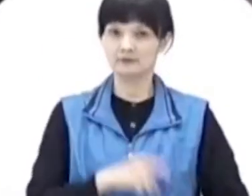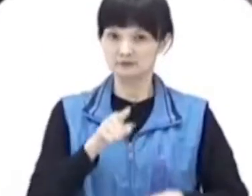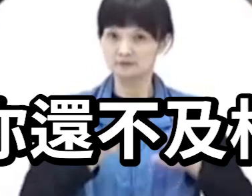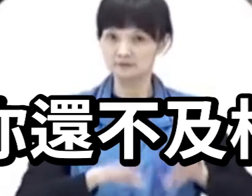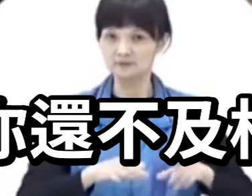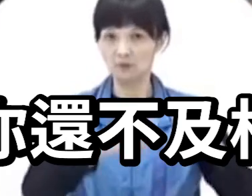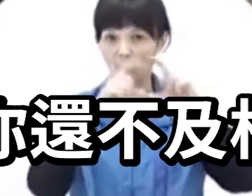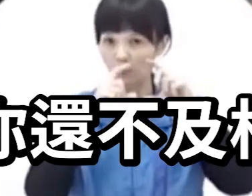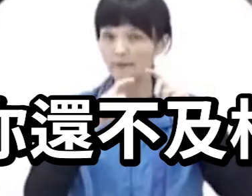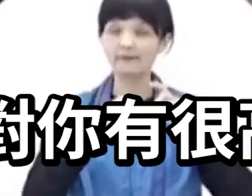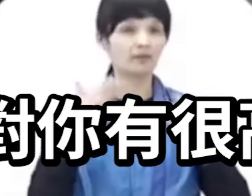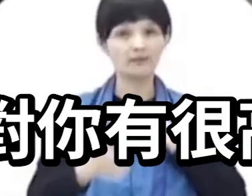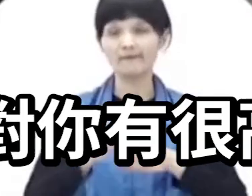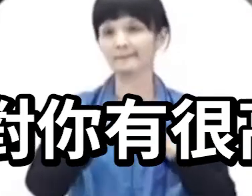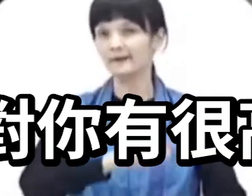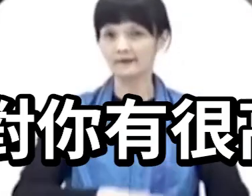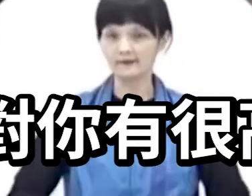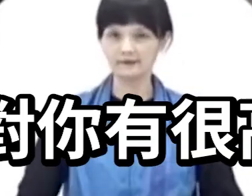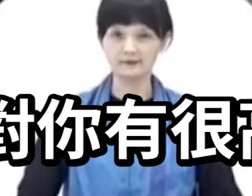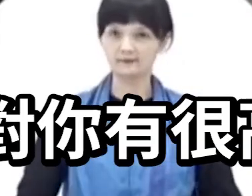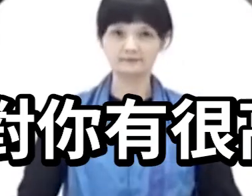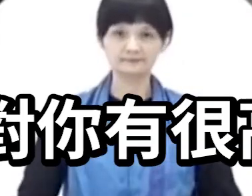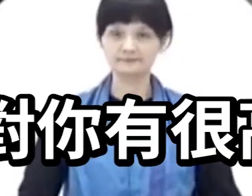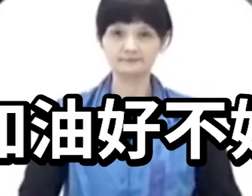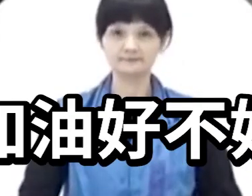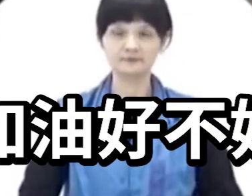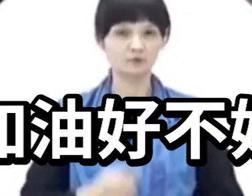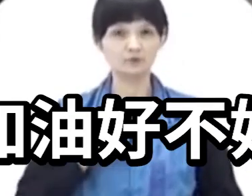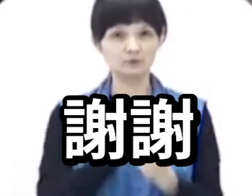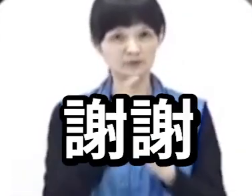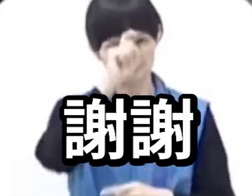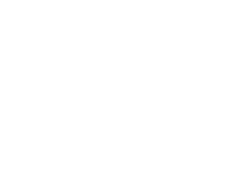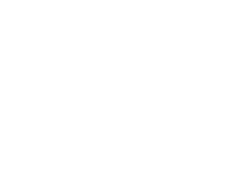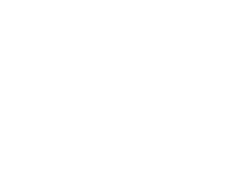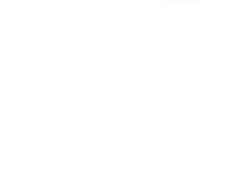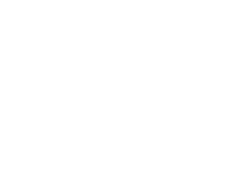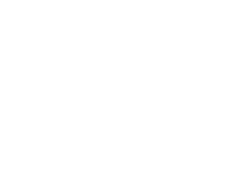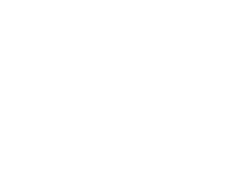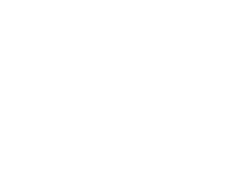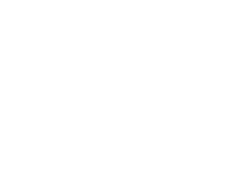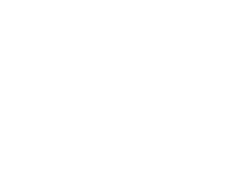qualified， 你还不及格。市长，我对你有很高的期待，加油好不好？ 谢谢。